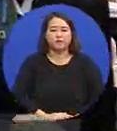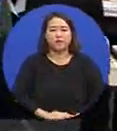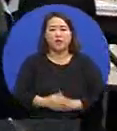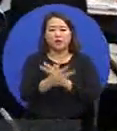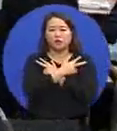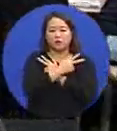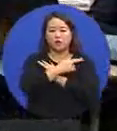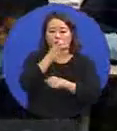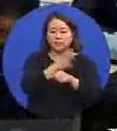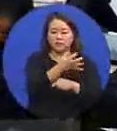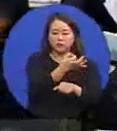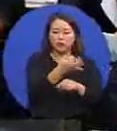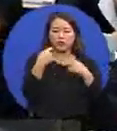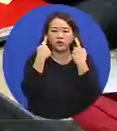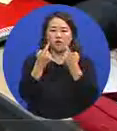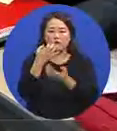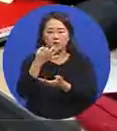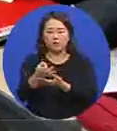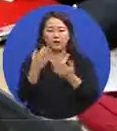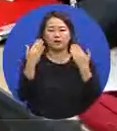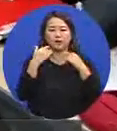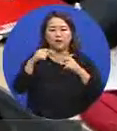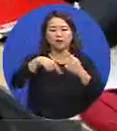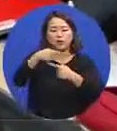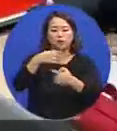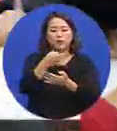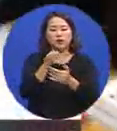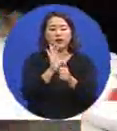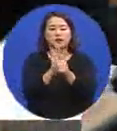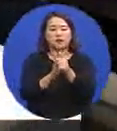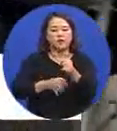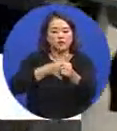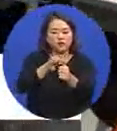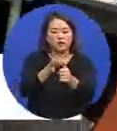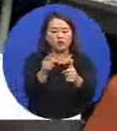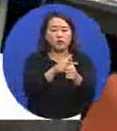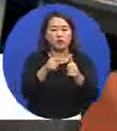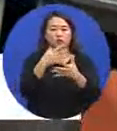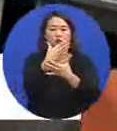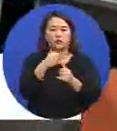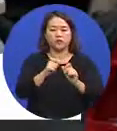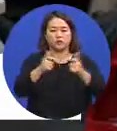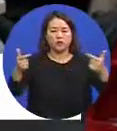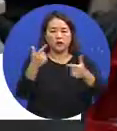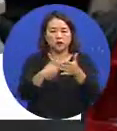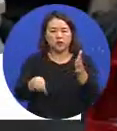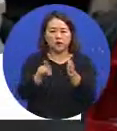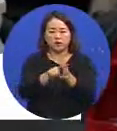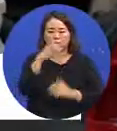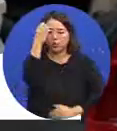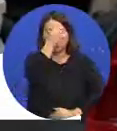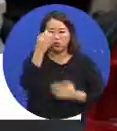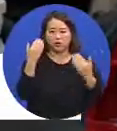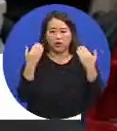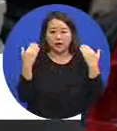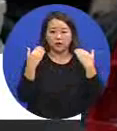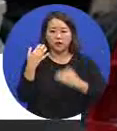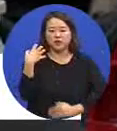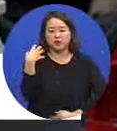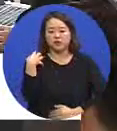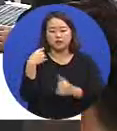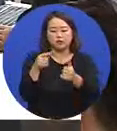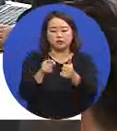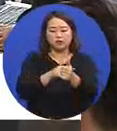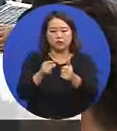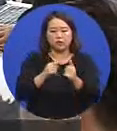교복 구입비와 수학여행비, 학교 운영비 지원 등 교육복지 확대를 통해 고교 의무 교육으로 나가는 발걸음을